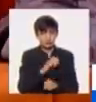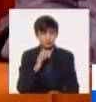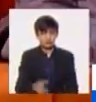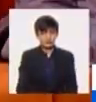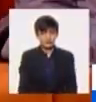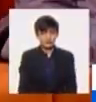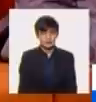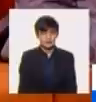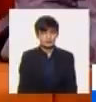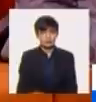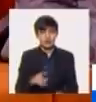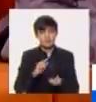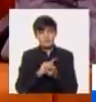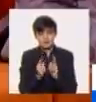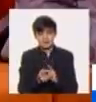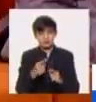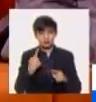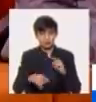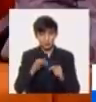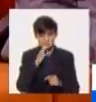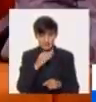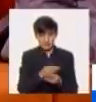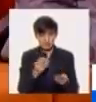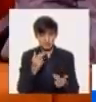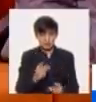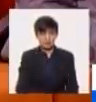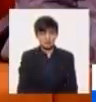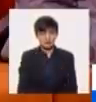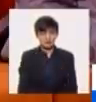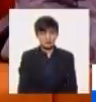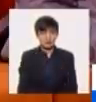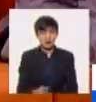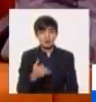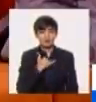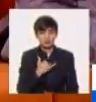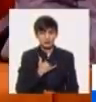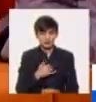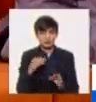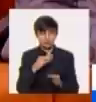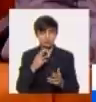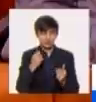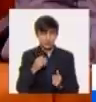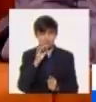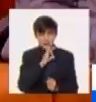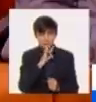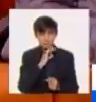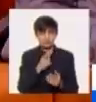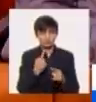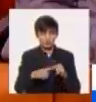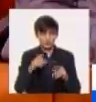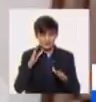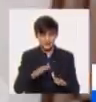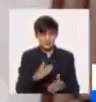Орнына басқа дәрілер ауыстырылады, солай ғой? Бізде альтернативті баста дәрілер бар, олым